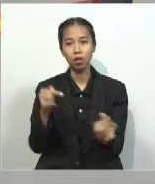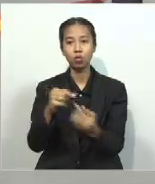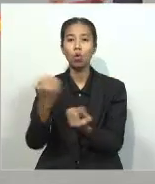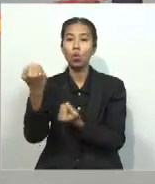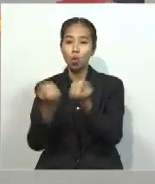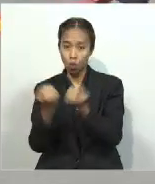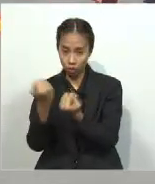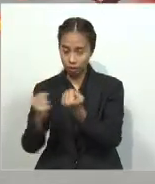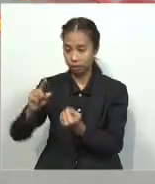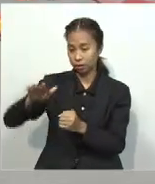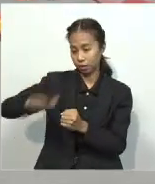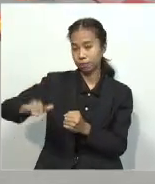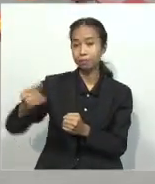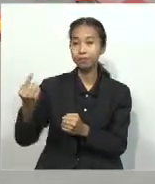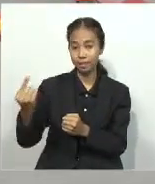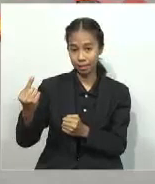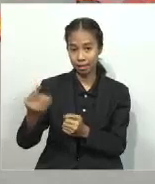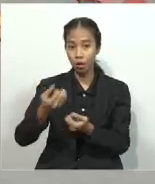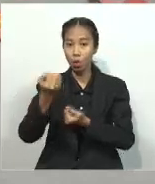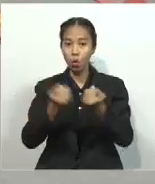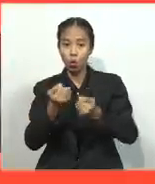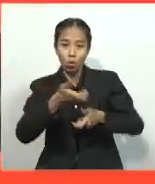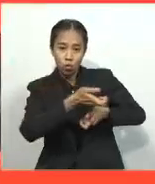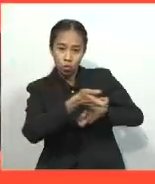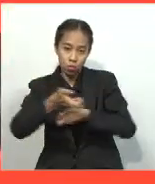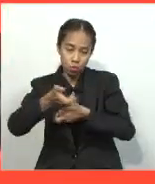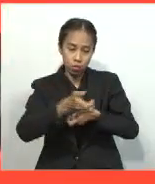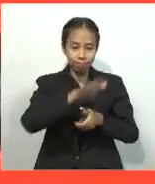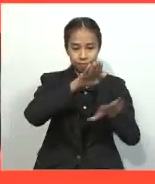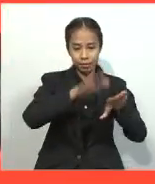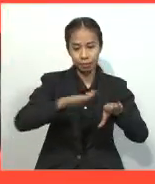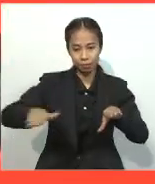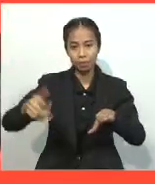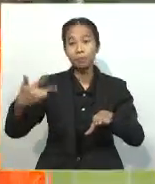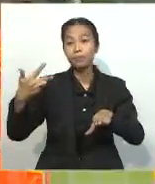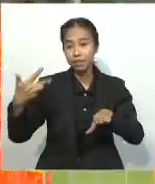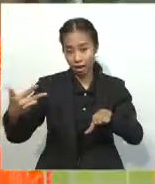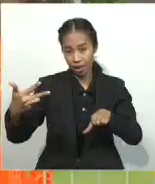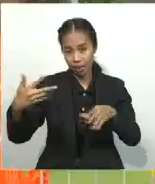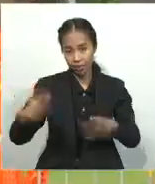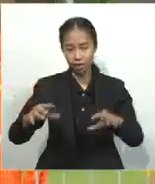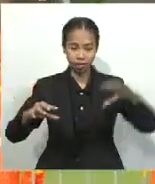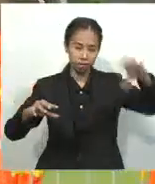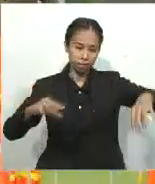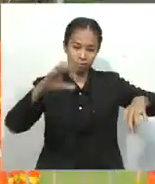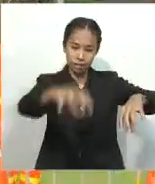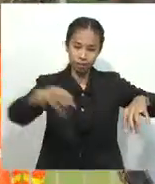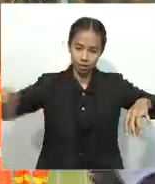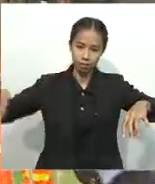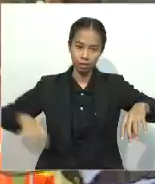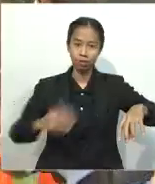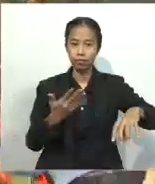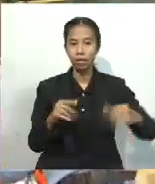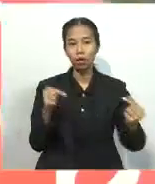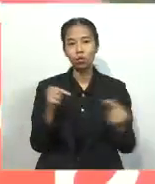แรงดันสูง1คันแล้วก็รถบรรทุกน้ำดับเพลิงขนาด 10,000 ลิตรจำนวน3คันนะครับกระจายไปใน5จุดหลักตั้งแต่บริเวณห